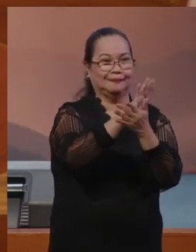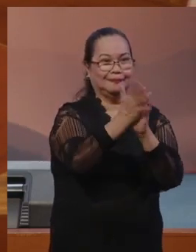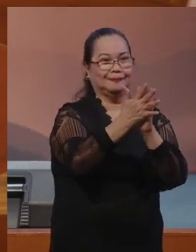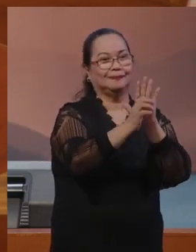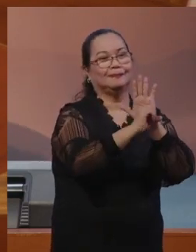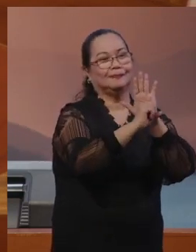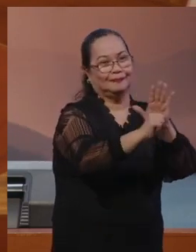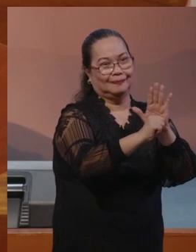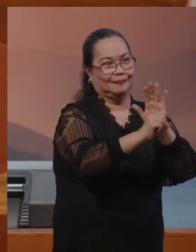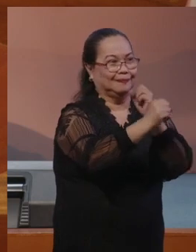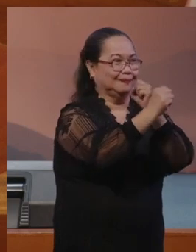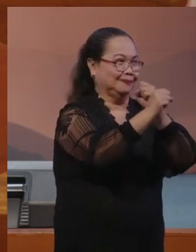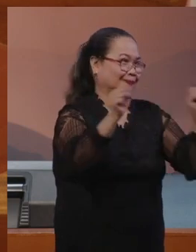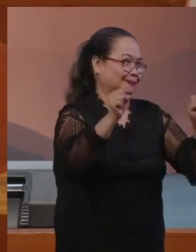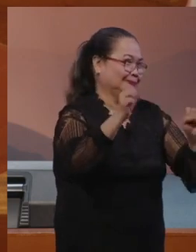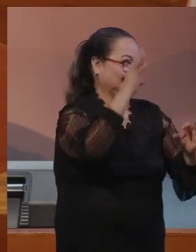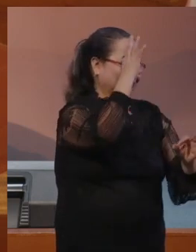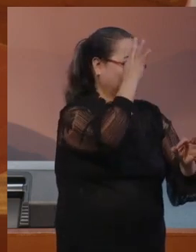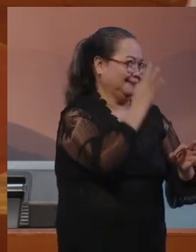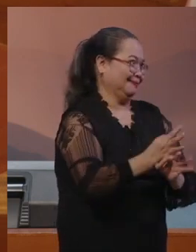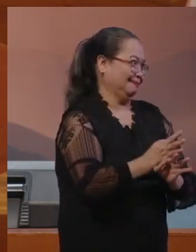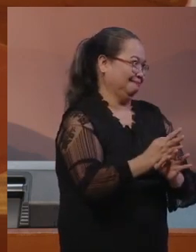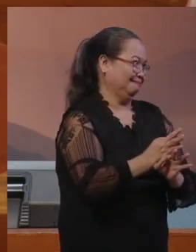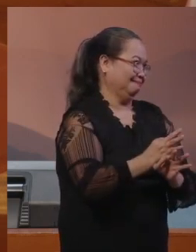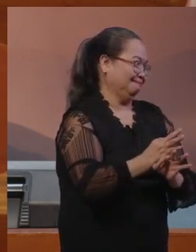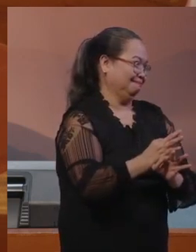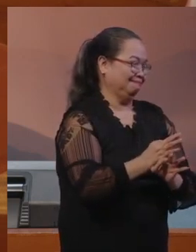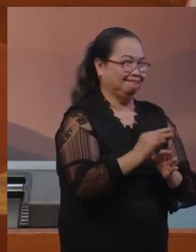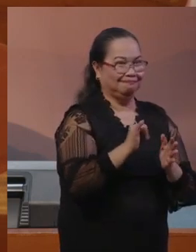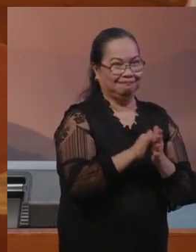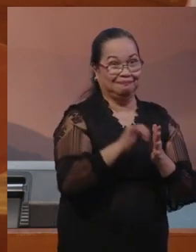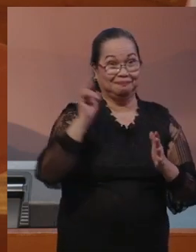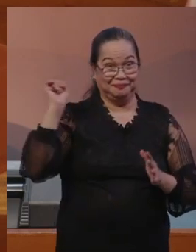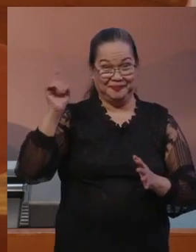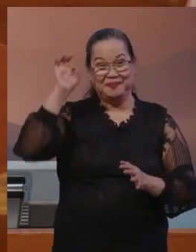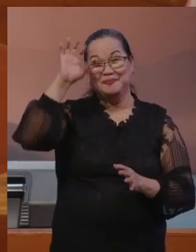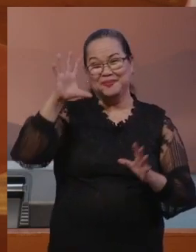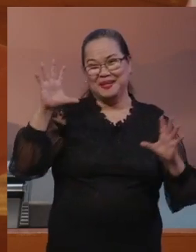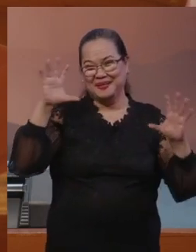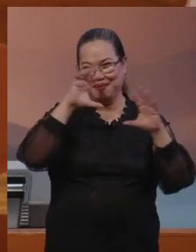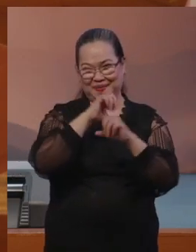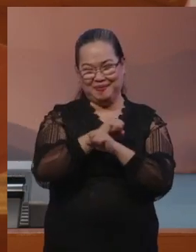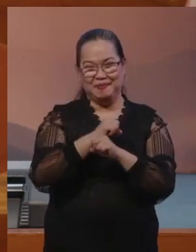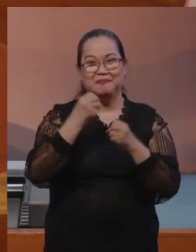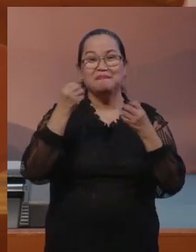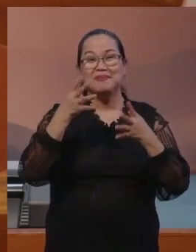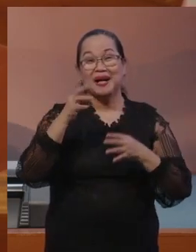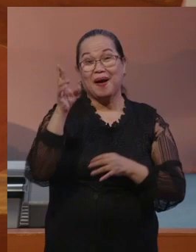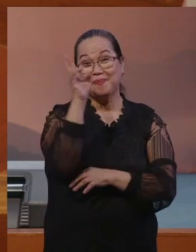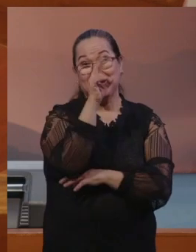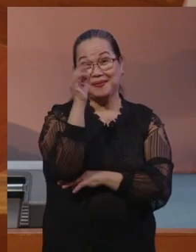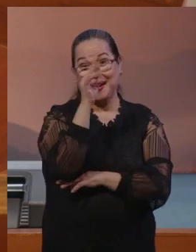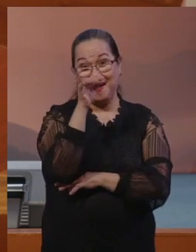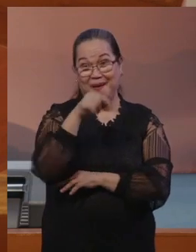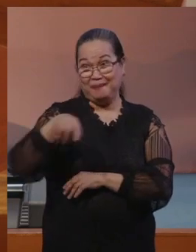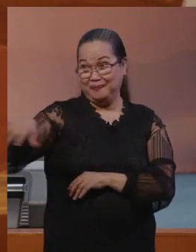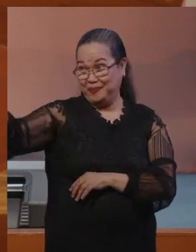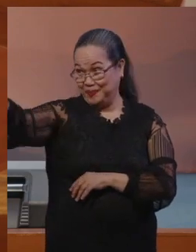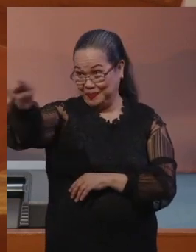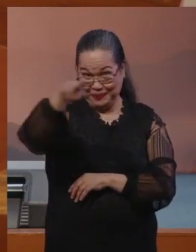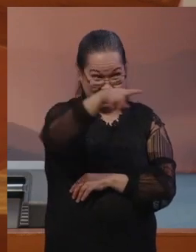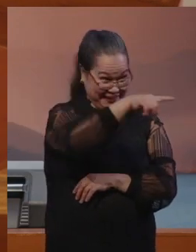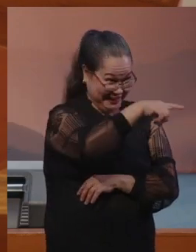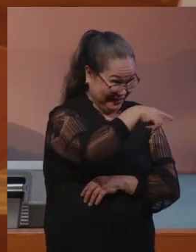saving faith. Mga kapatid, dito po ako magtatapos. Marami pong Rahab sa ating